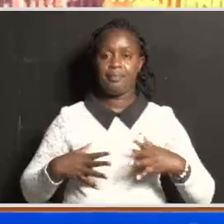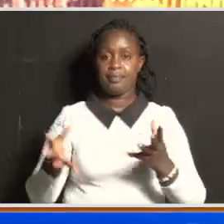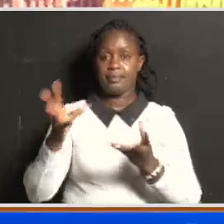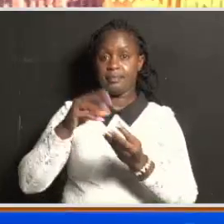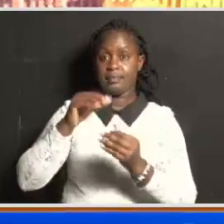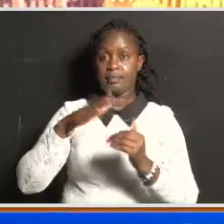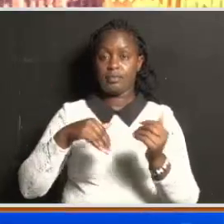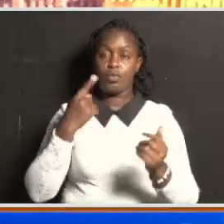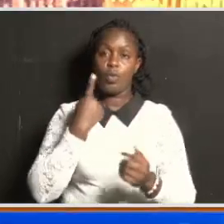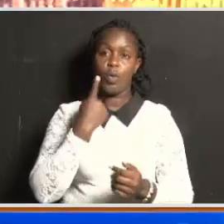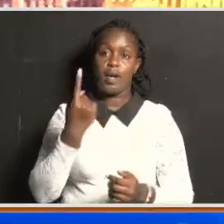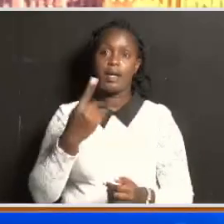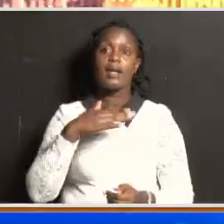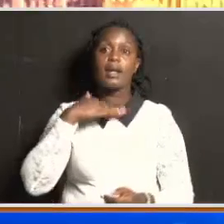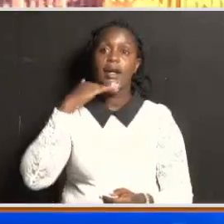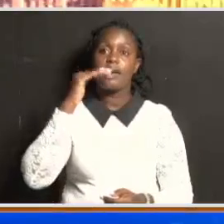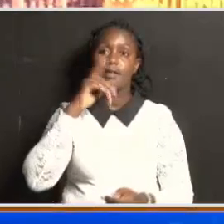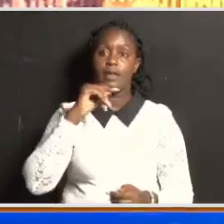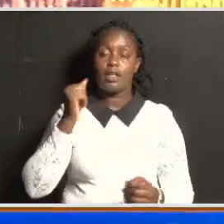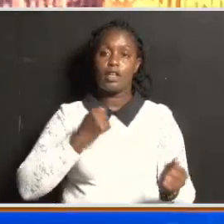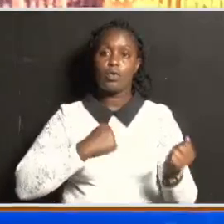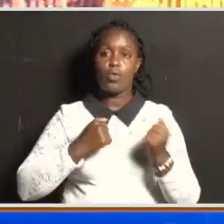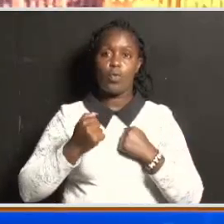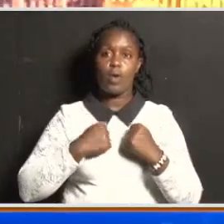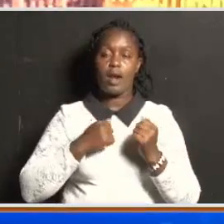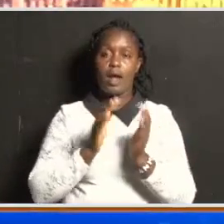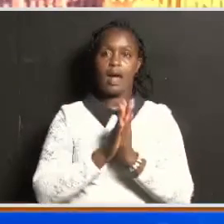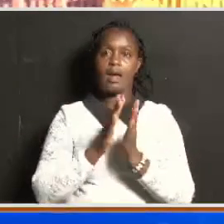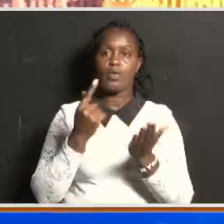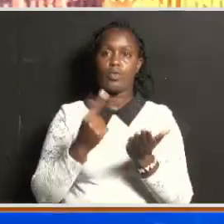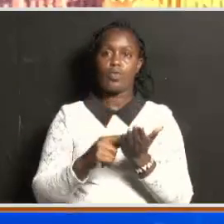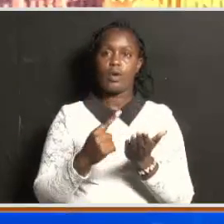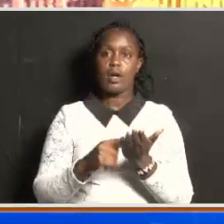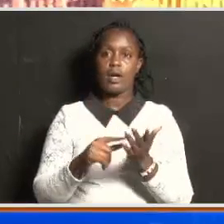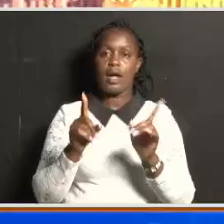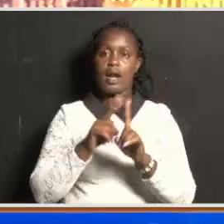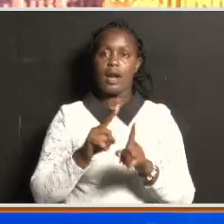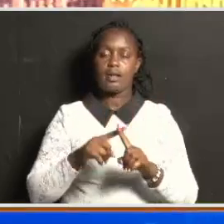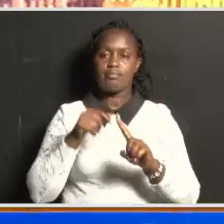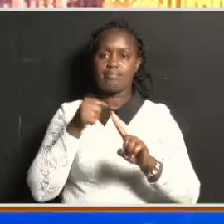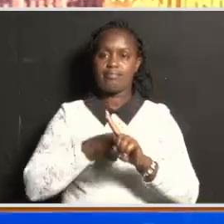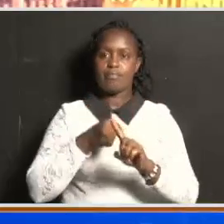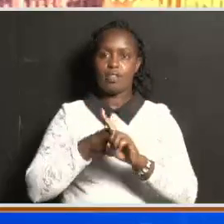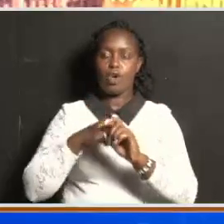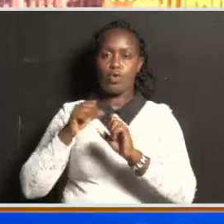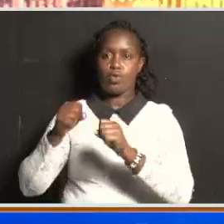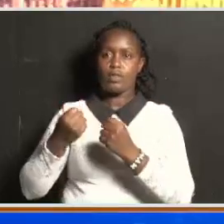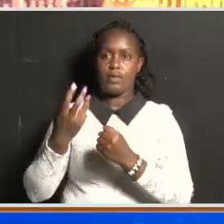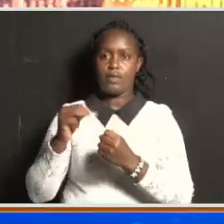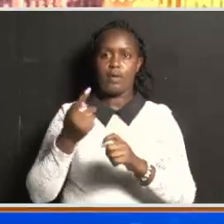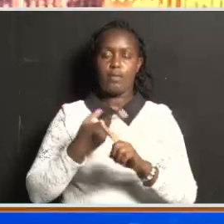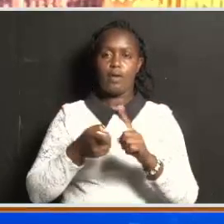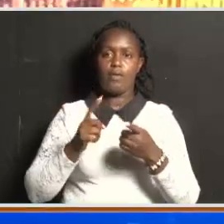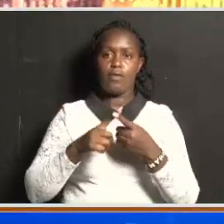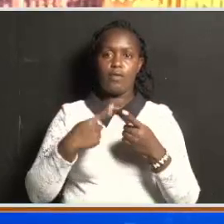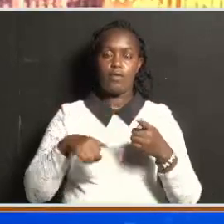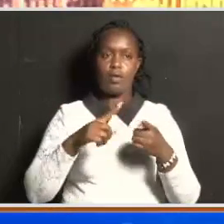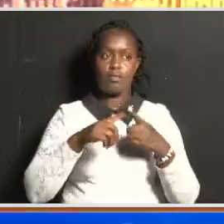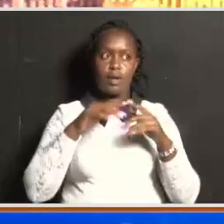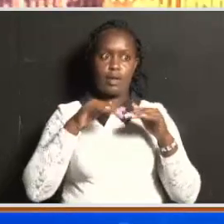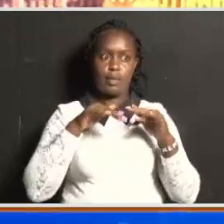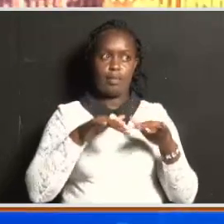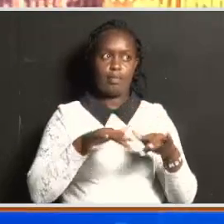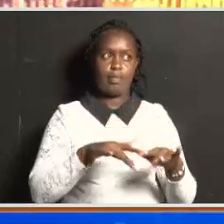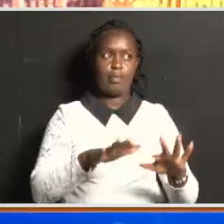mmoja wamefariki katika taifa la Rwanda na Uganda, huku shughuli za uokoaji zikiendelea kufuatia mafuriko hayo. Na kama